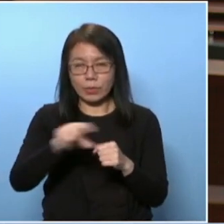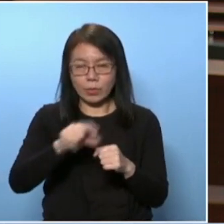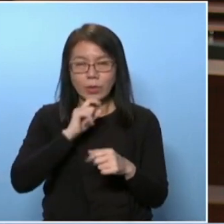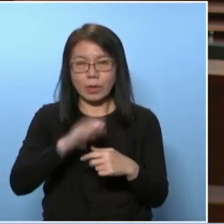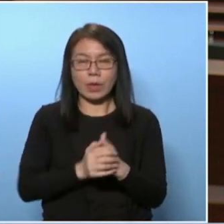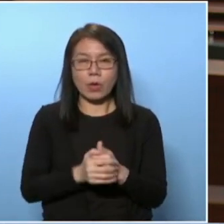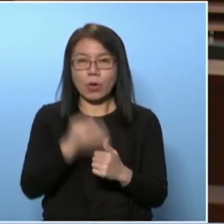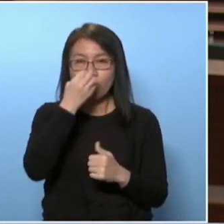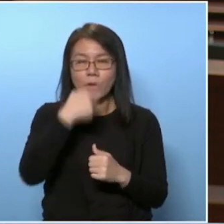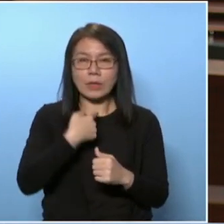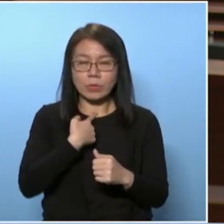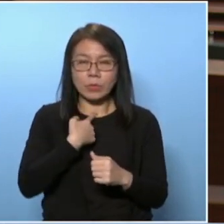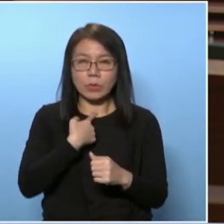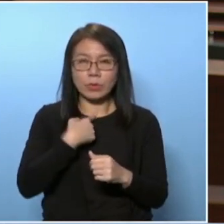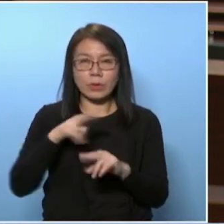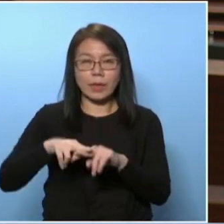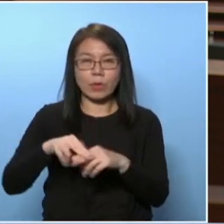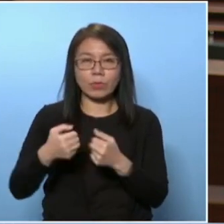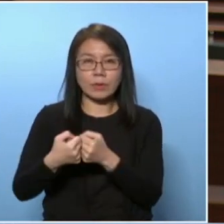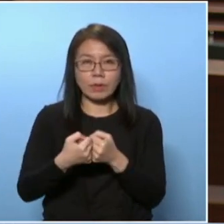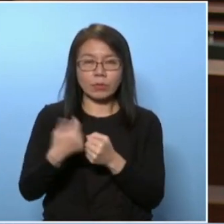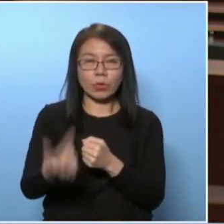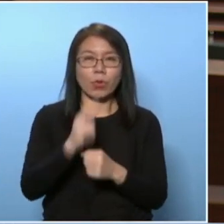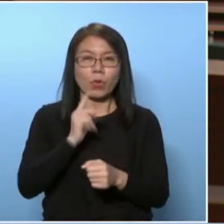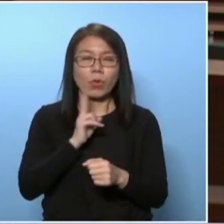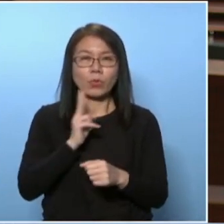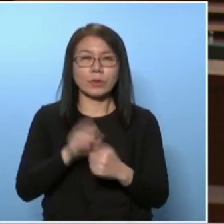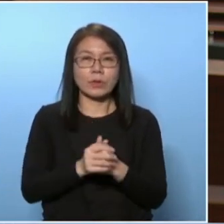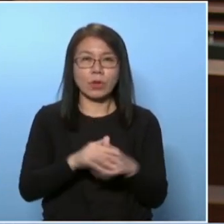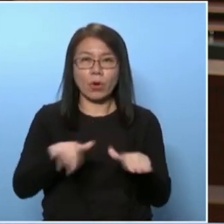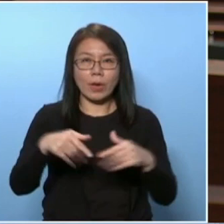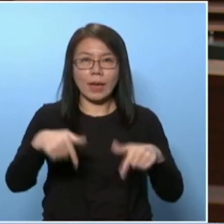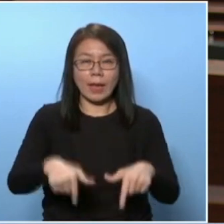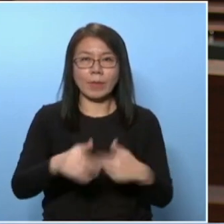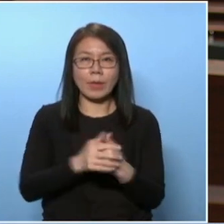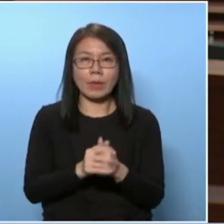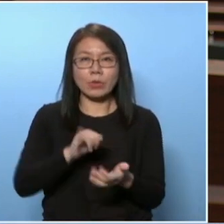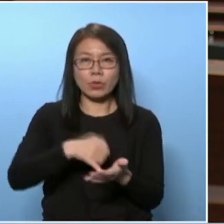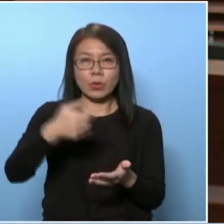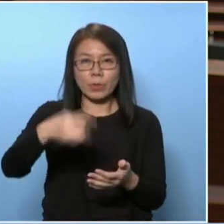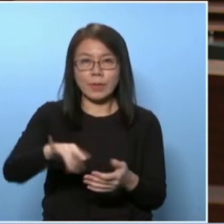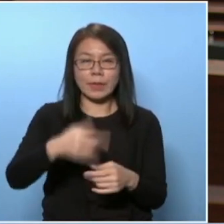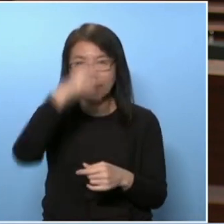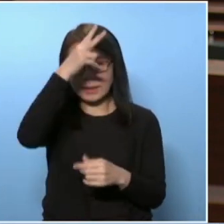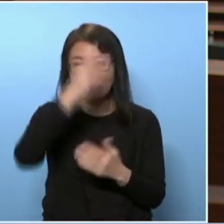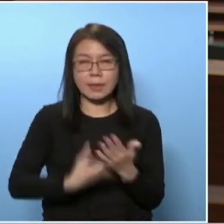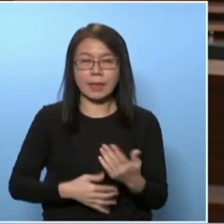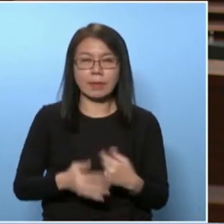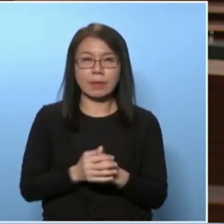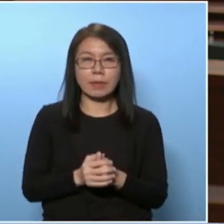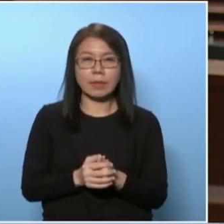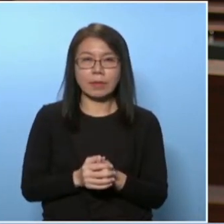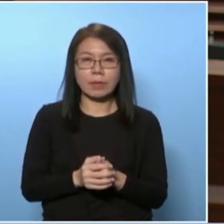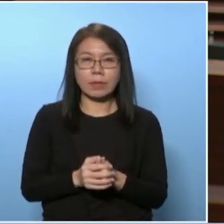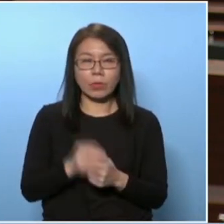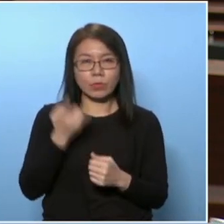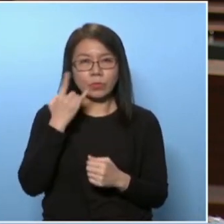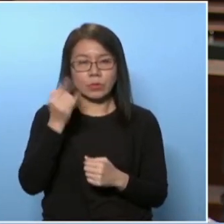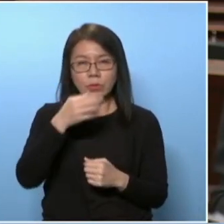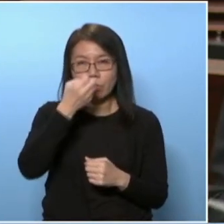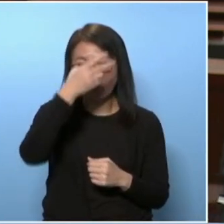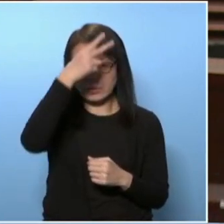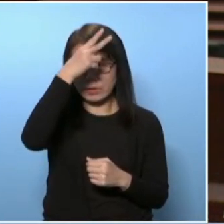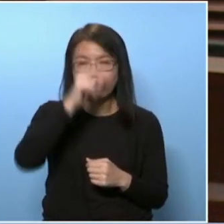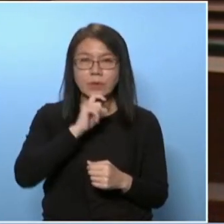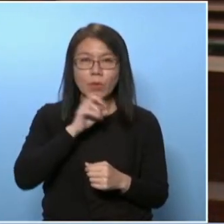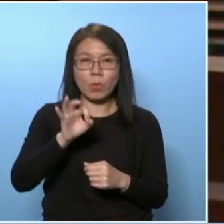否向國家當局爭取類似海南的免稅政策呢方面咧，我就唔知特區政府有